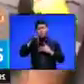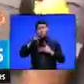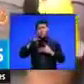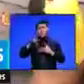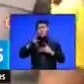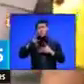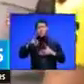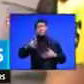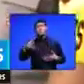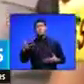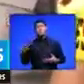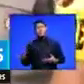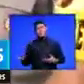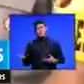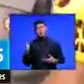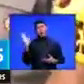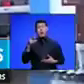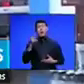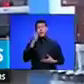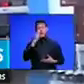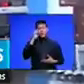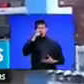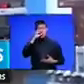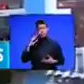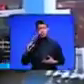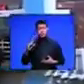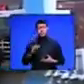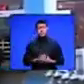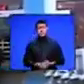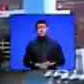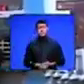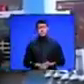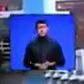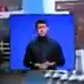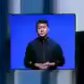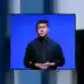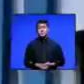dalam kondisi tidak bernyawa Senin sore. Tim Liputan Transmedia.